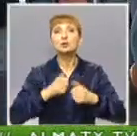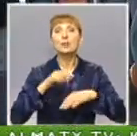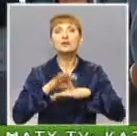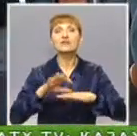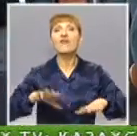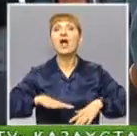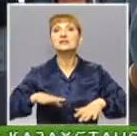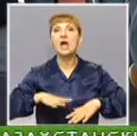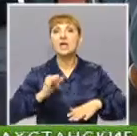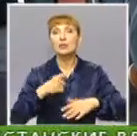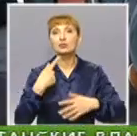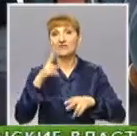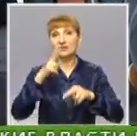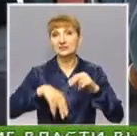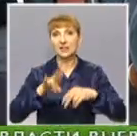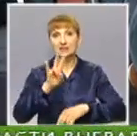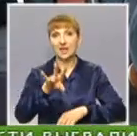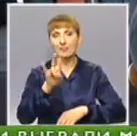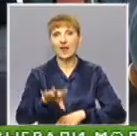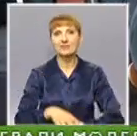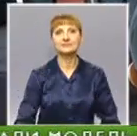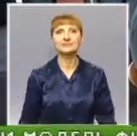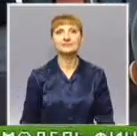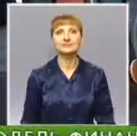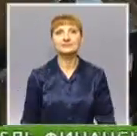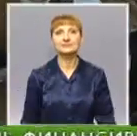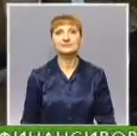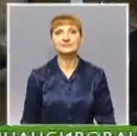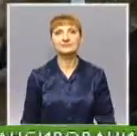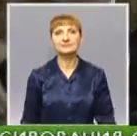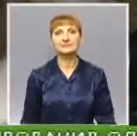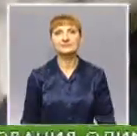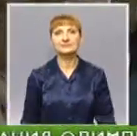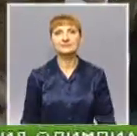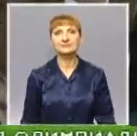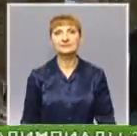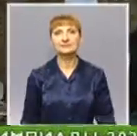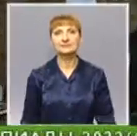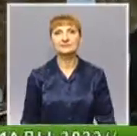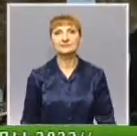Казани уже в конце ноября. Жадыра Джалдыбаева, Мурат Тайжанов, телеканал «Алматы».